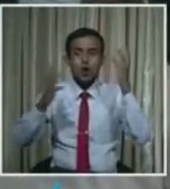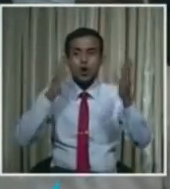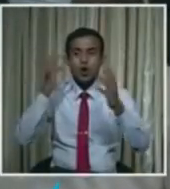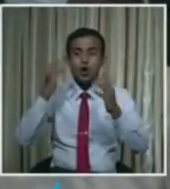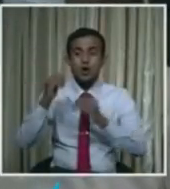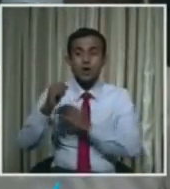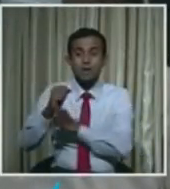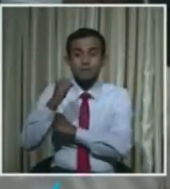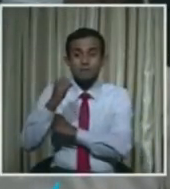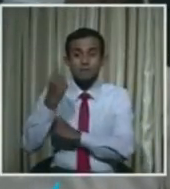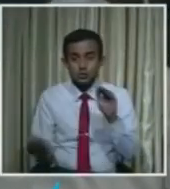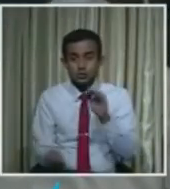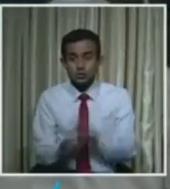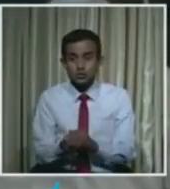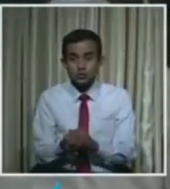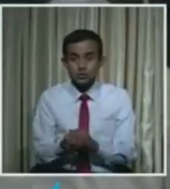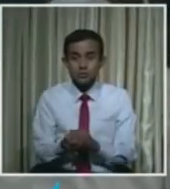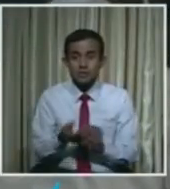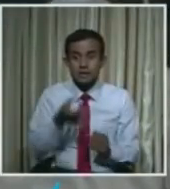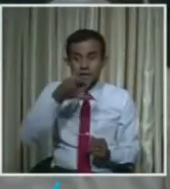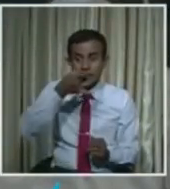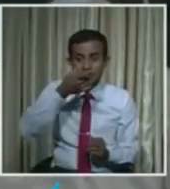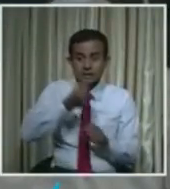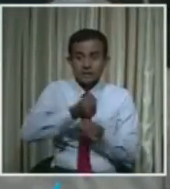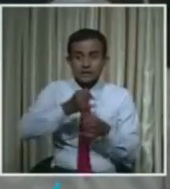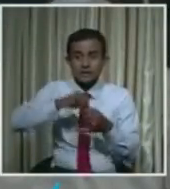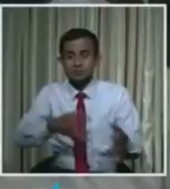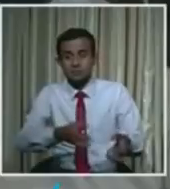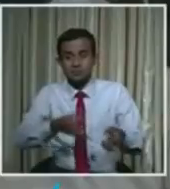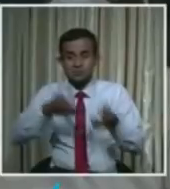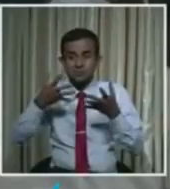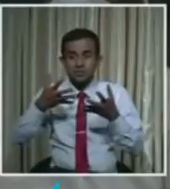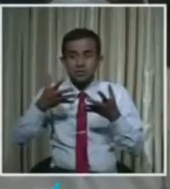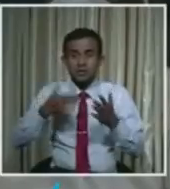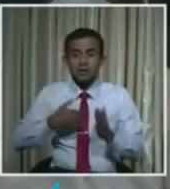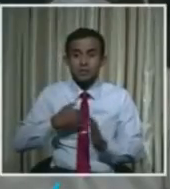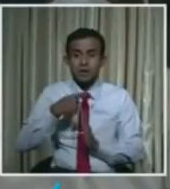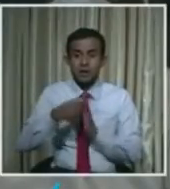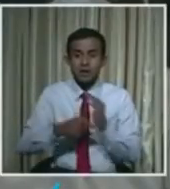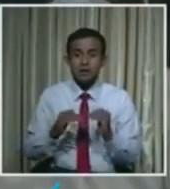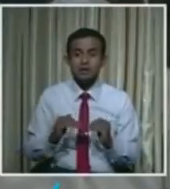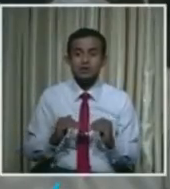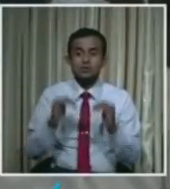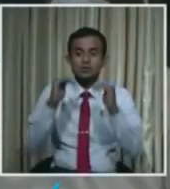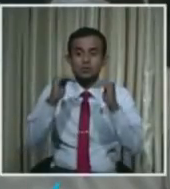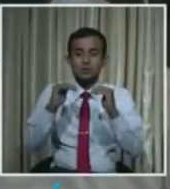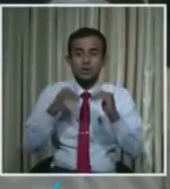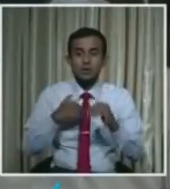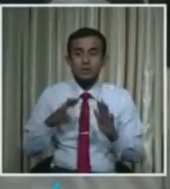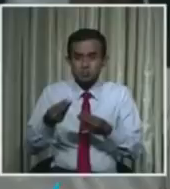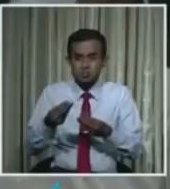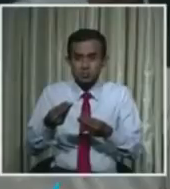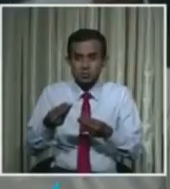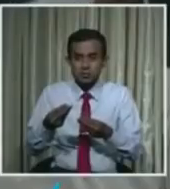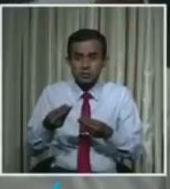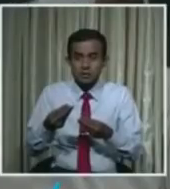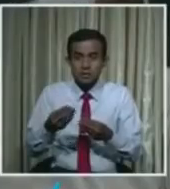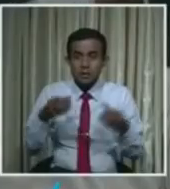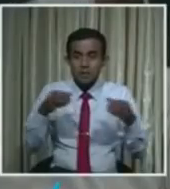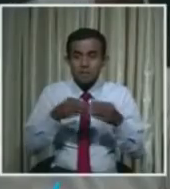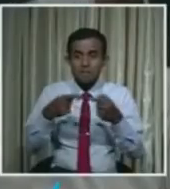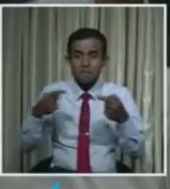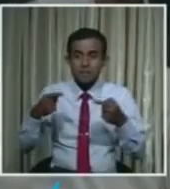බලශක්ති විශේෂත්වයන් පැහැදිලි කරනවා තෙල් සහ ගෑස් සම්පත් ගොඩ දාලා අපේ රට ගොඩ දාන්න අපිට තියෙන සීමිත කාලයයි පක්ෂ